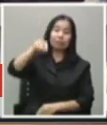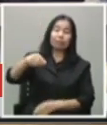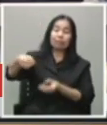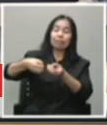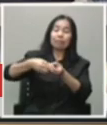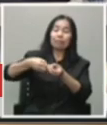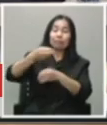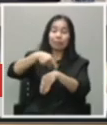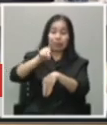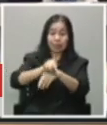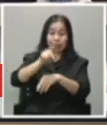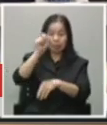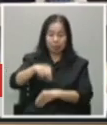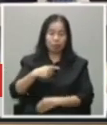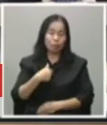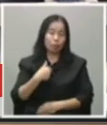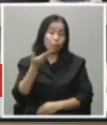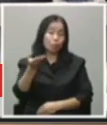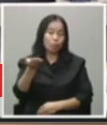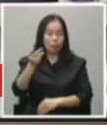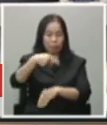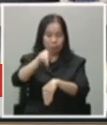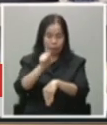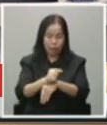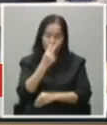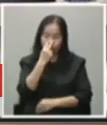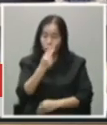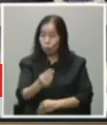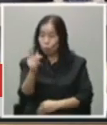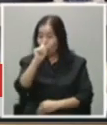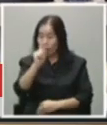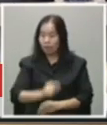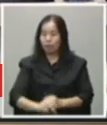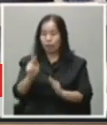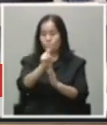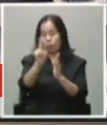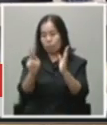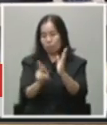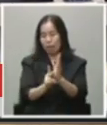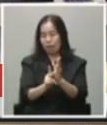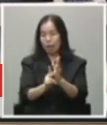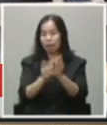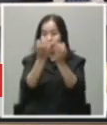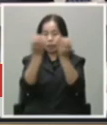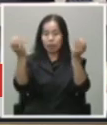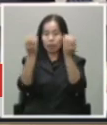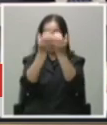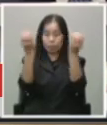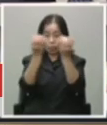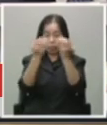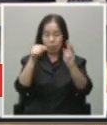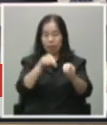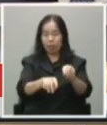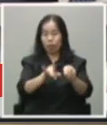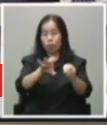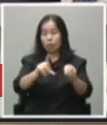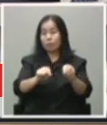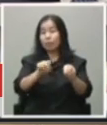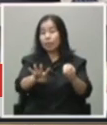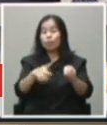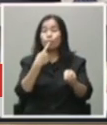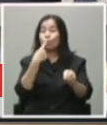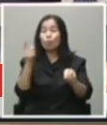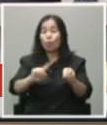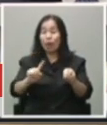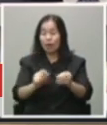าตท่านประธานได้กรุณาดูมาตรา124ของรัฐธรรมนูญครับการประชุมของส